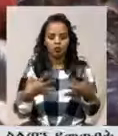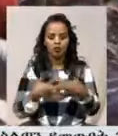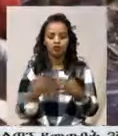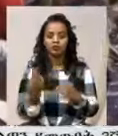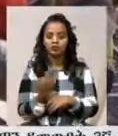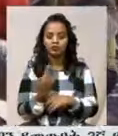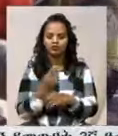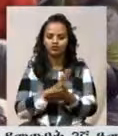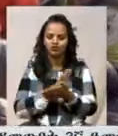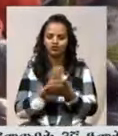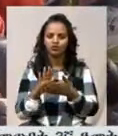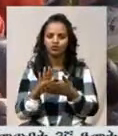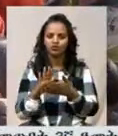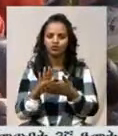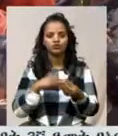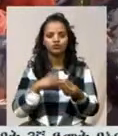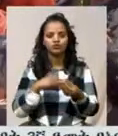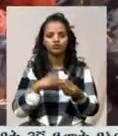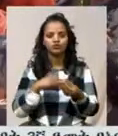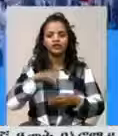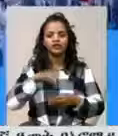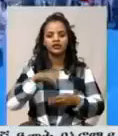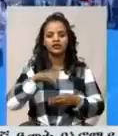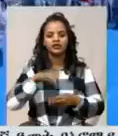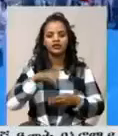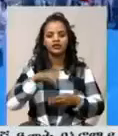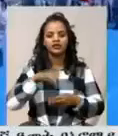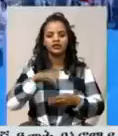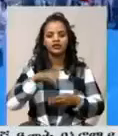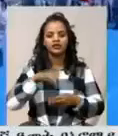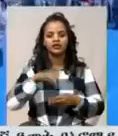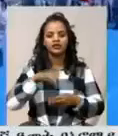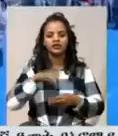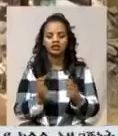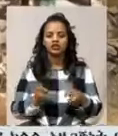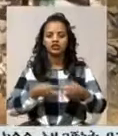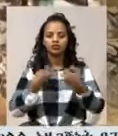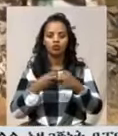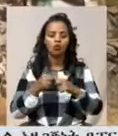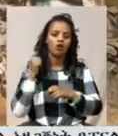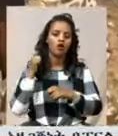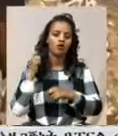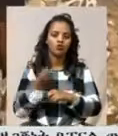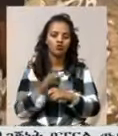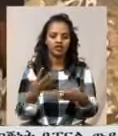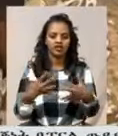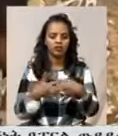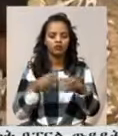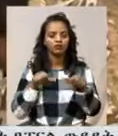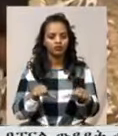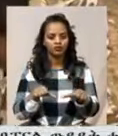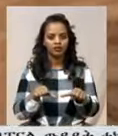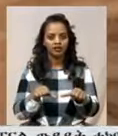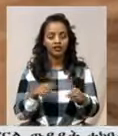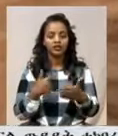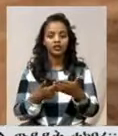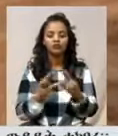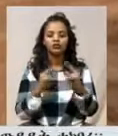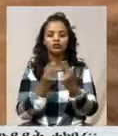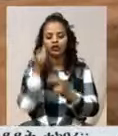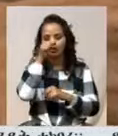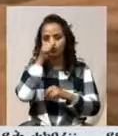በመጠቀም የንጹሐንን ሞት ጨምሮም ከፍተኛ ህዝባዊ መፈናቅሎች የተከሰቱባቸውን ግጭቶች ከኋላ ሆኖ ሲያስተባብርም ቆይቷል። ይህ ቡድን